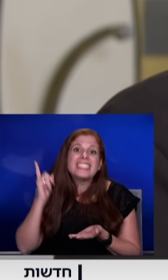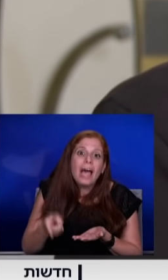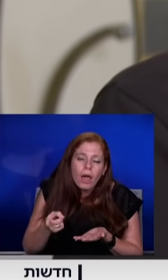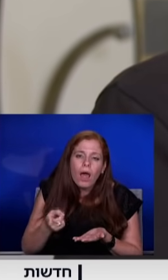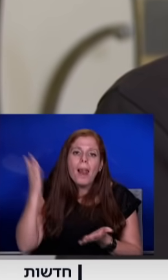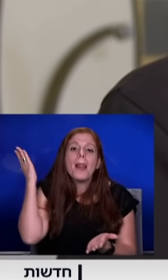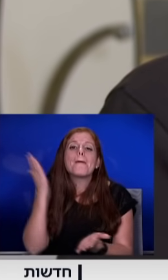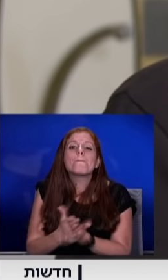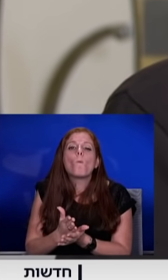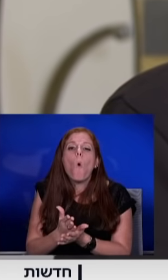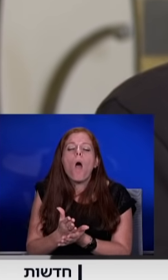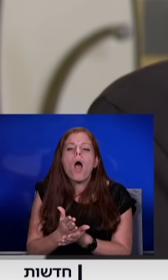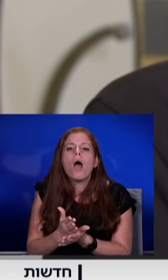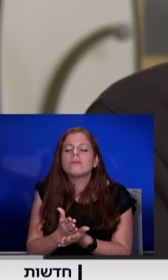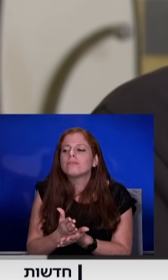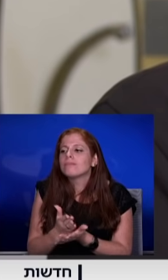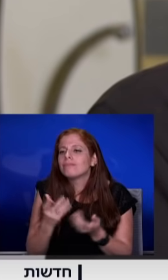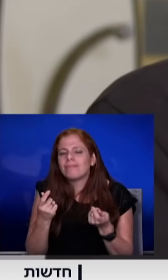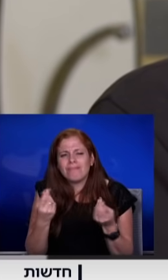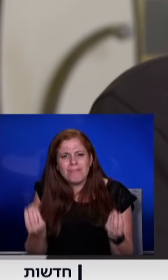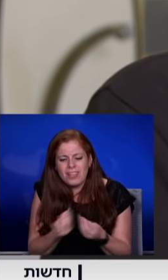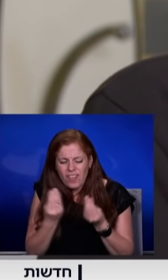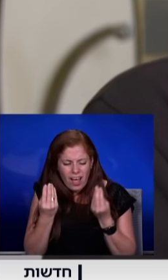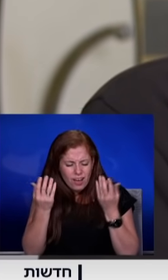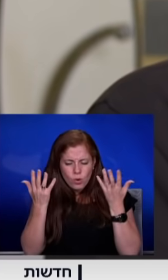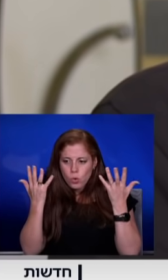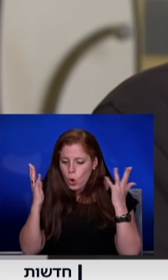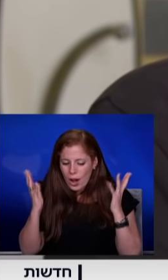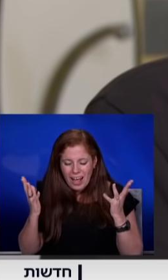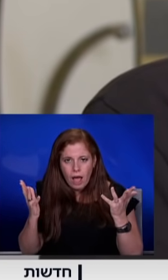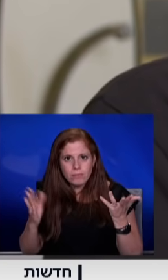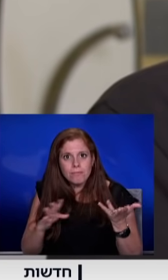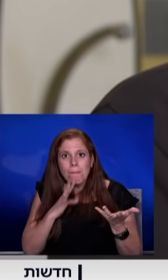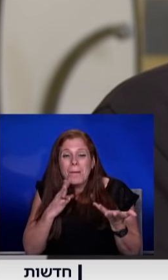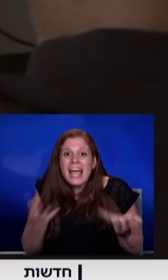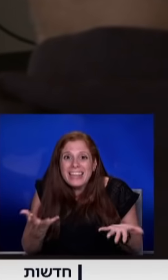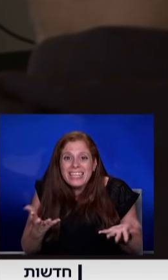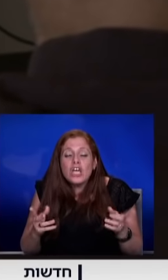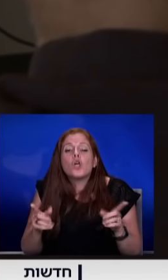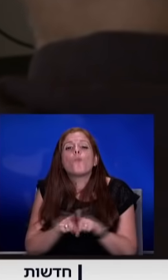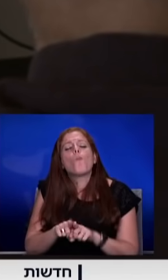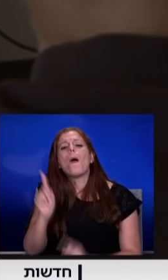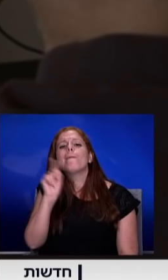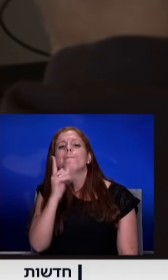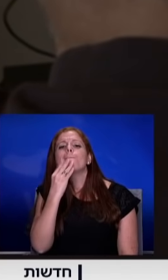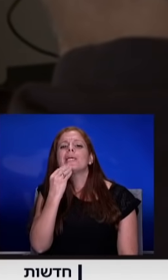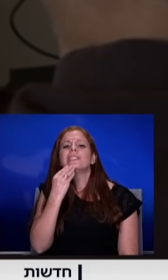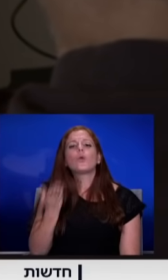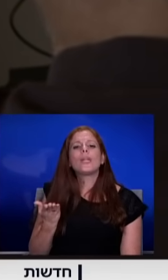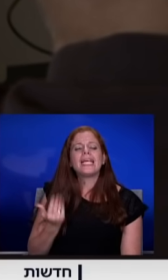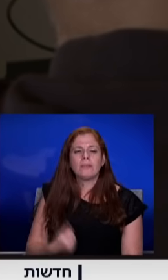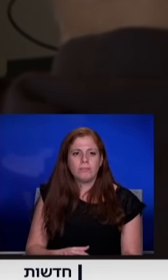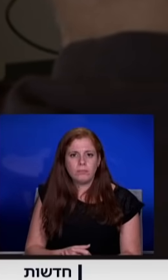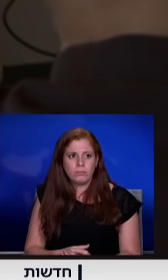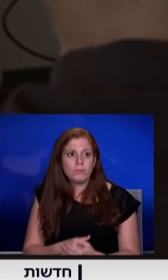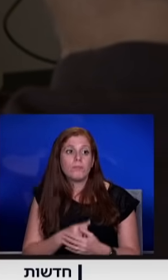לקבוע בסוגיה כל כך כל כך בעייתית כמו מי זה יהודי. עופר אדרת כותב על